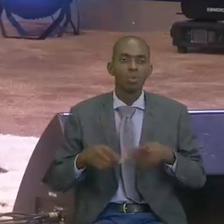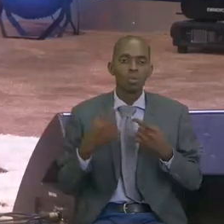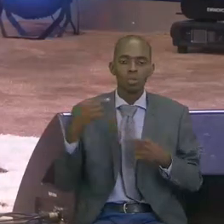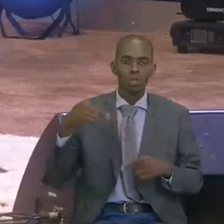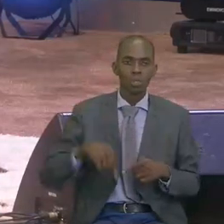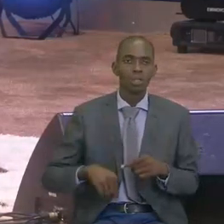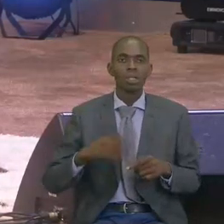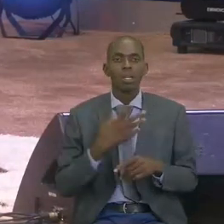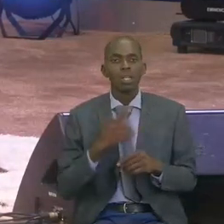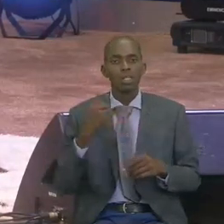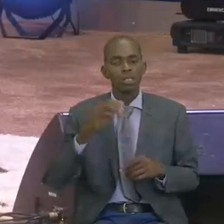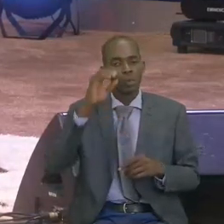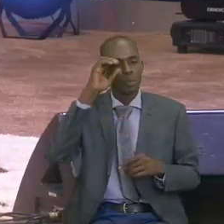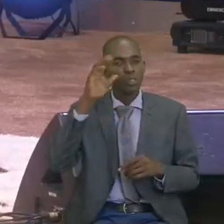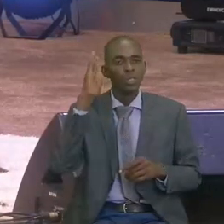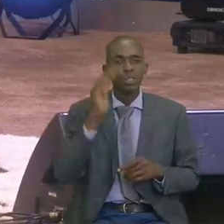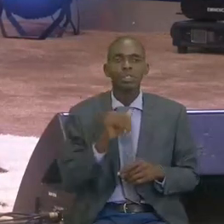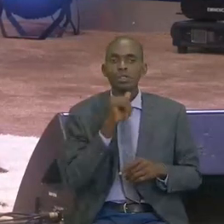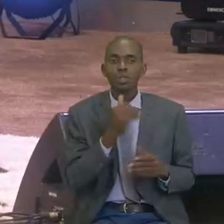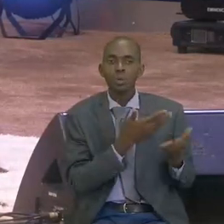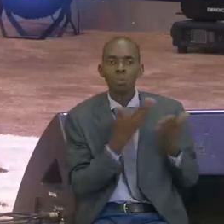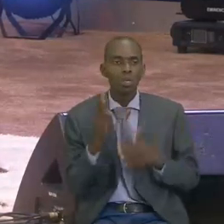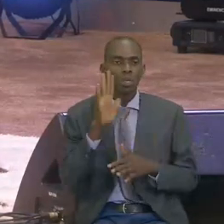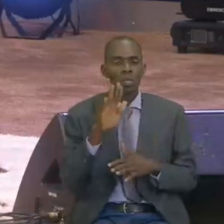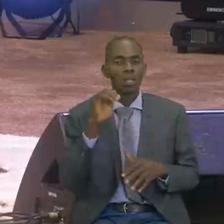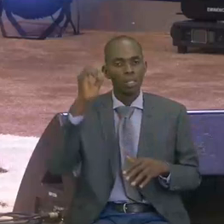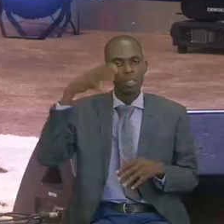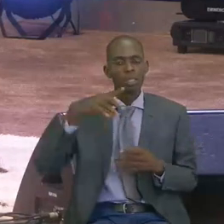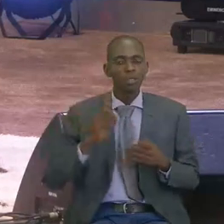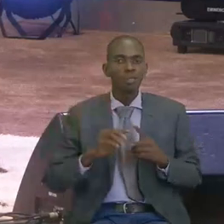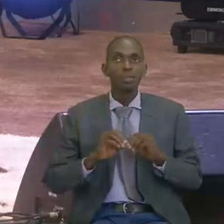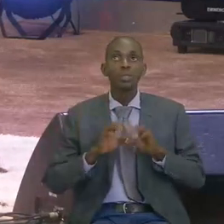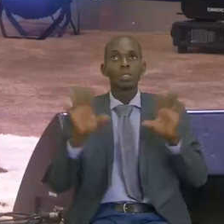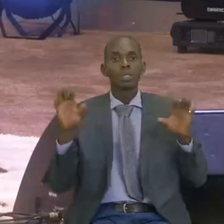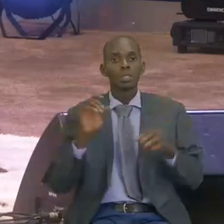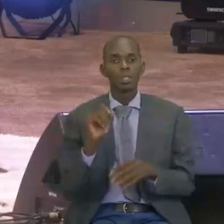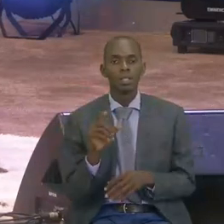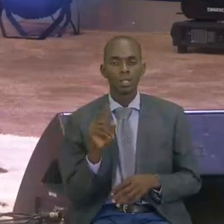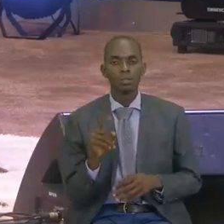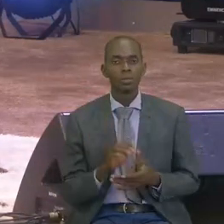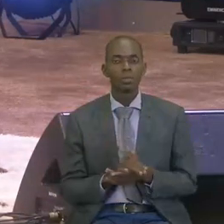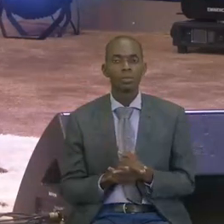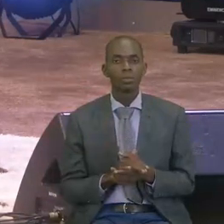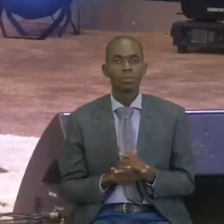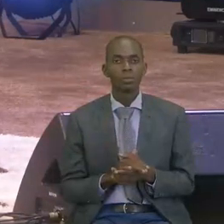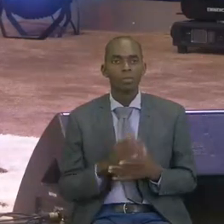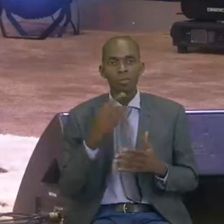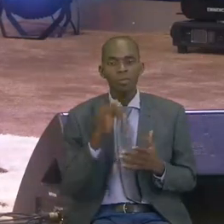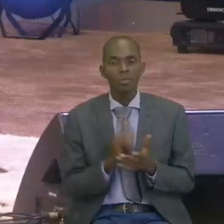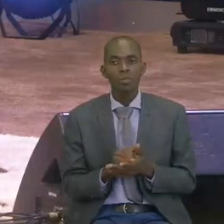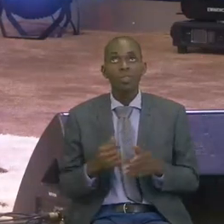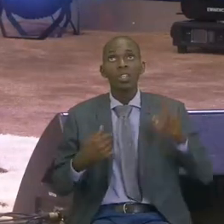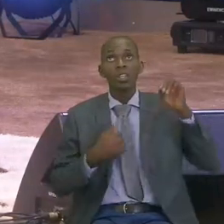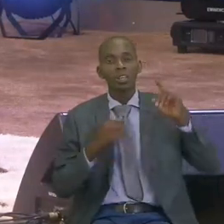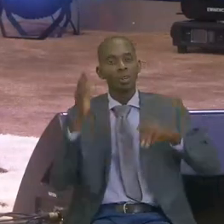fera plus luire sa clarté. Le verset 11 dit, je punirai